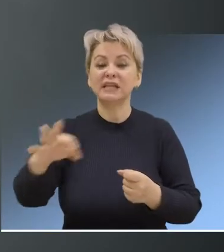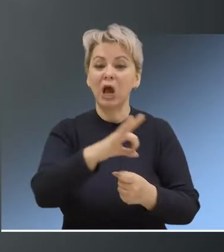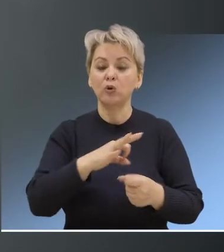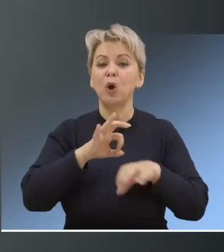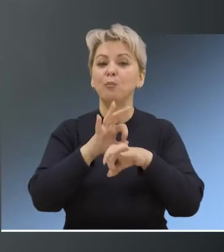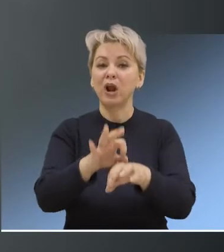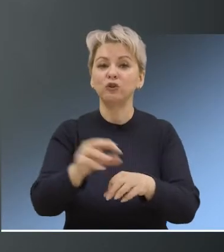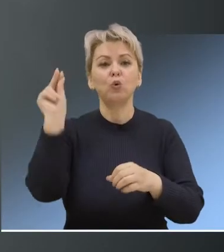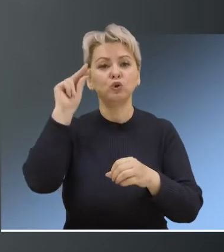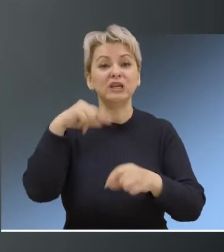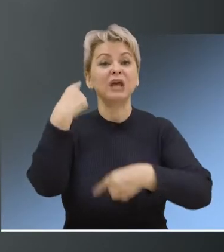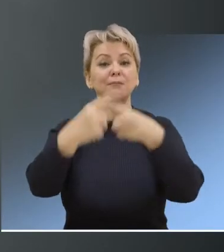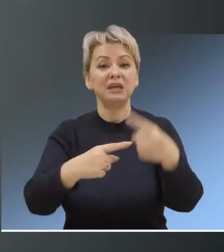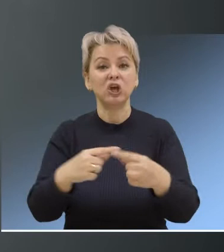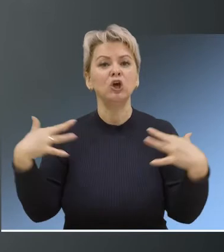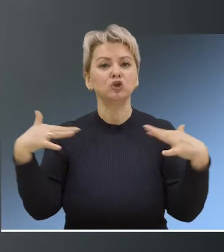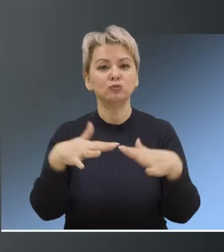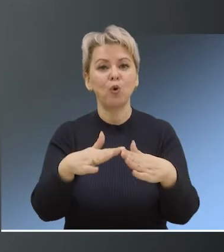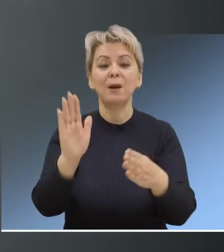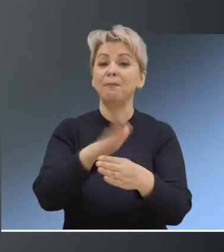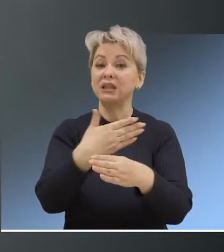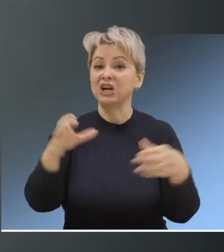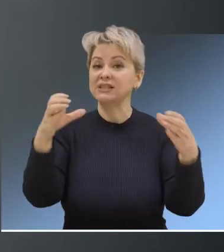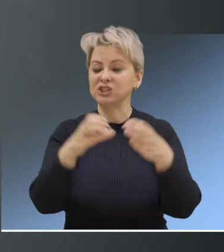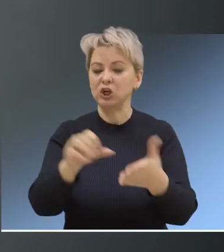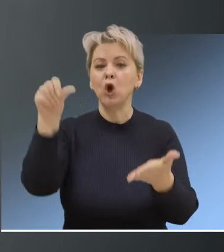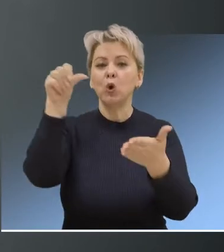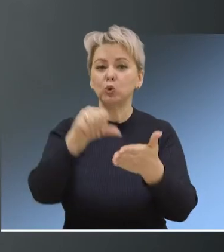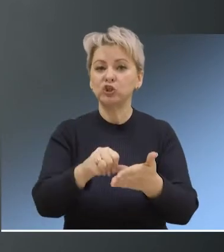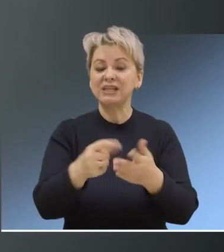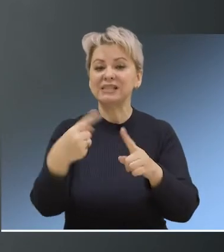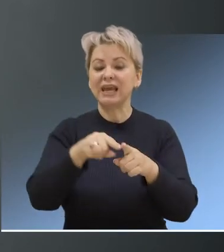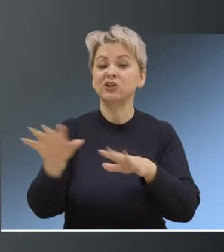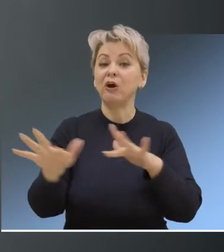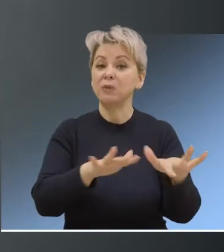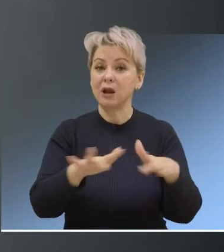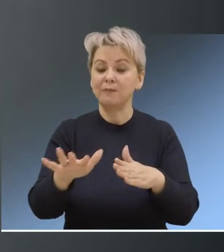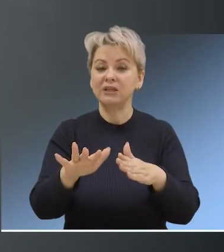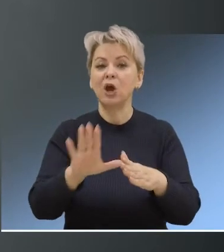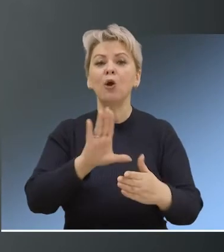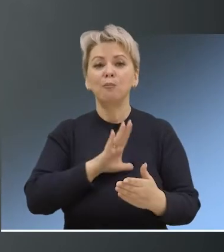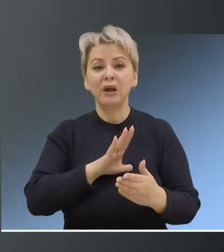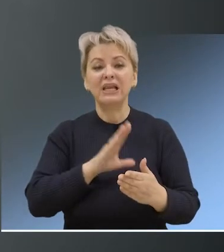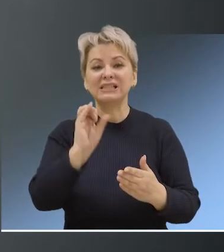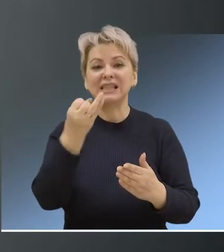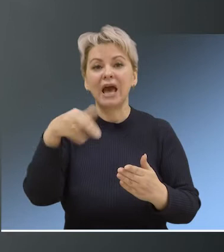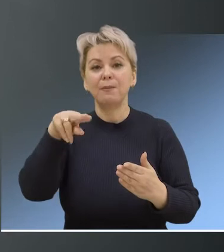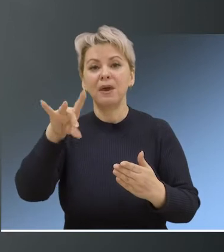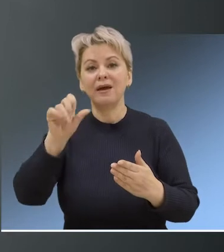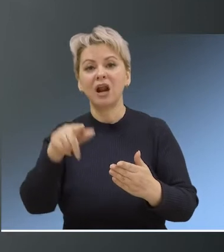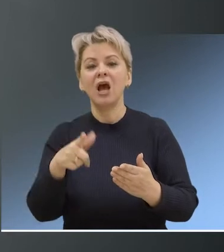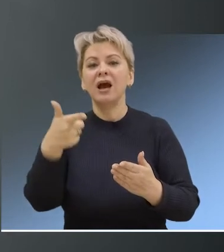области проходят учебно-методические сборы подразделений. Участниками данного мероприятия стали снайперы